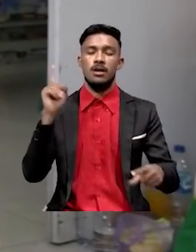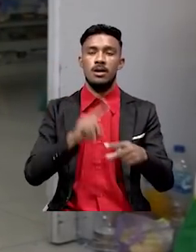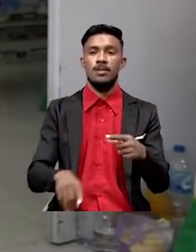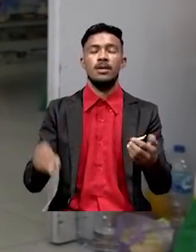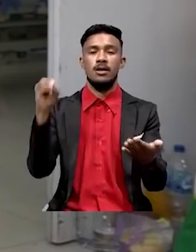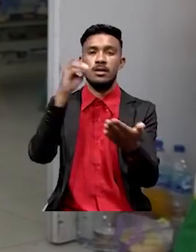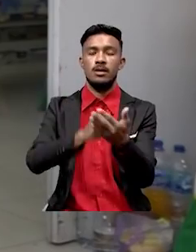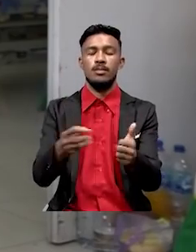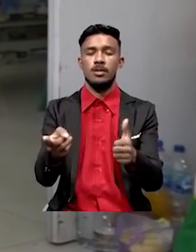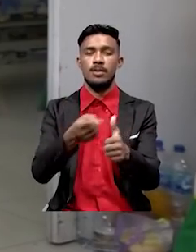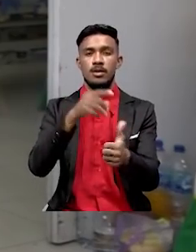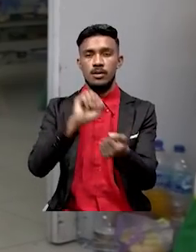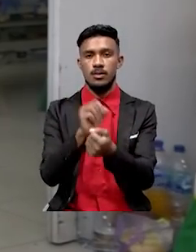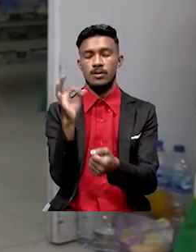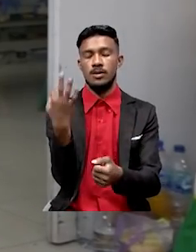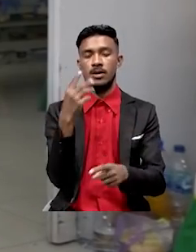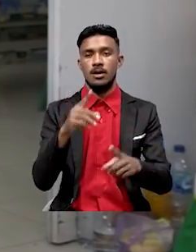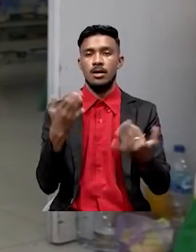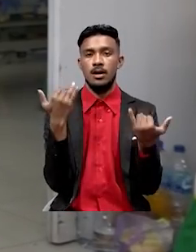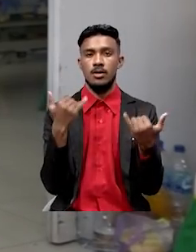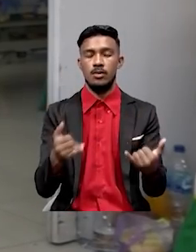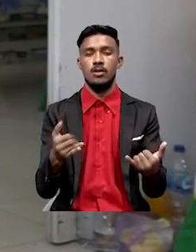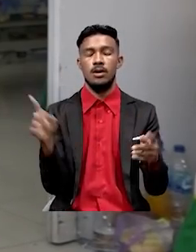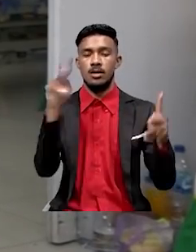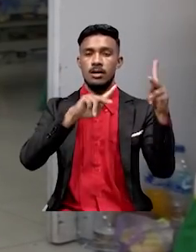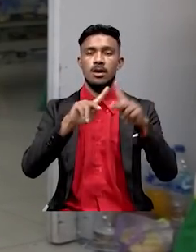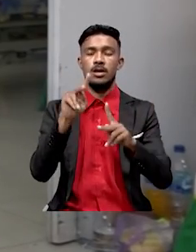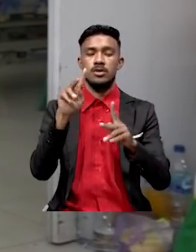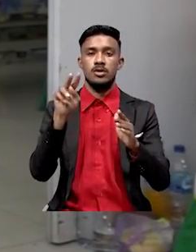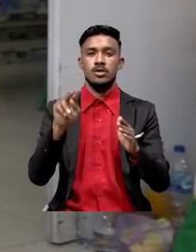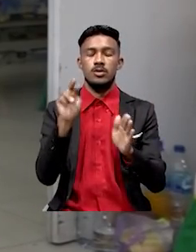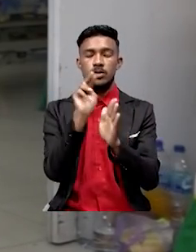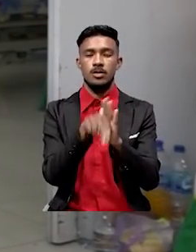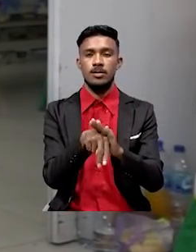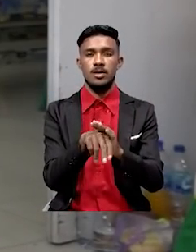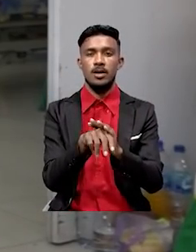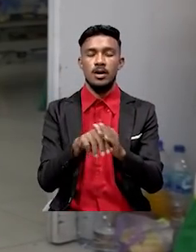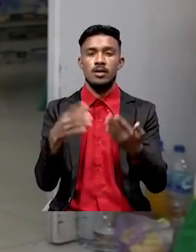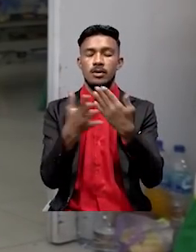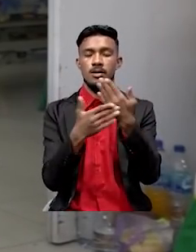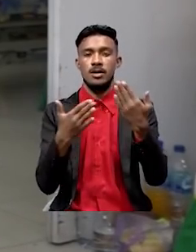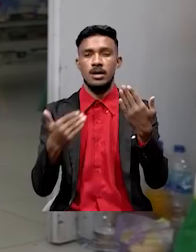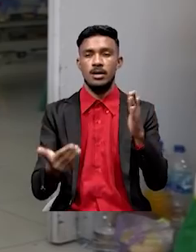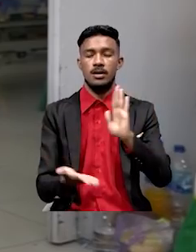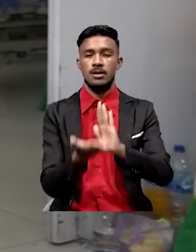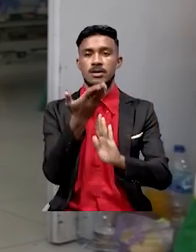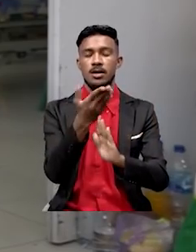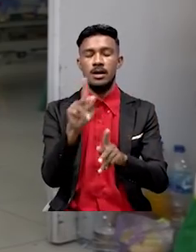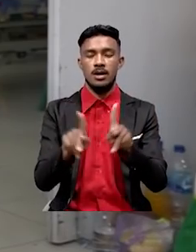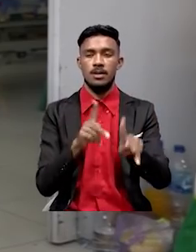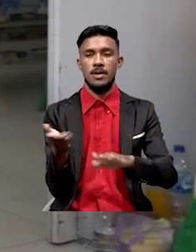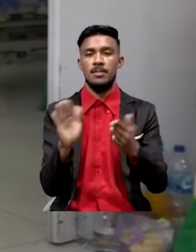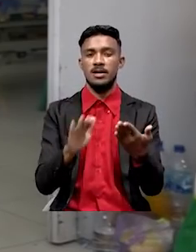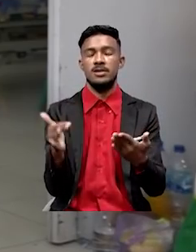Agora dadau caso dengue mo sai makas. Fo prioridade mo baida ne. Caso dengue ne sai depois de emo mate te ona maxir